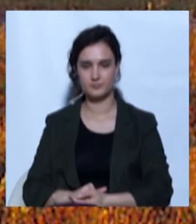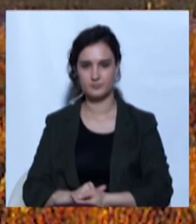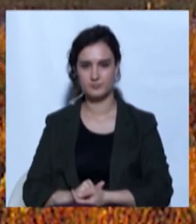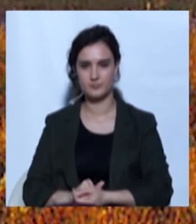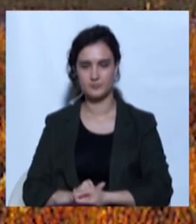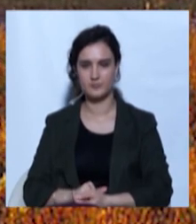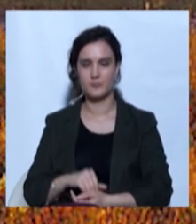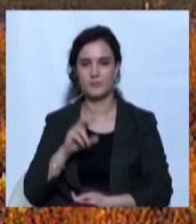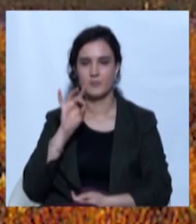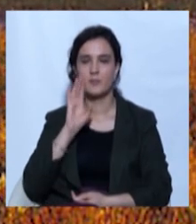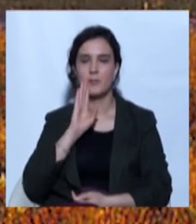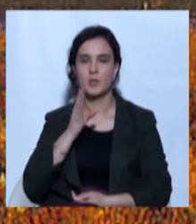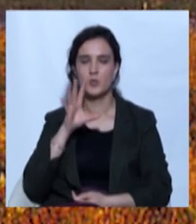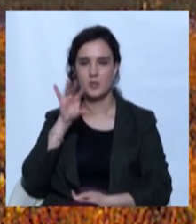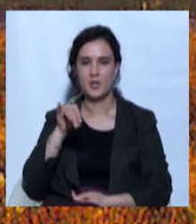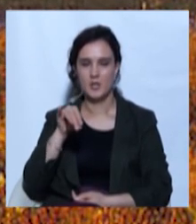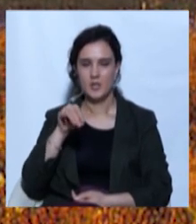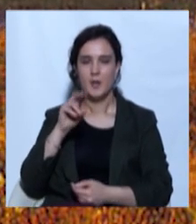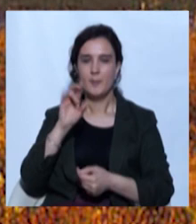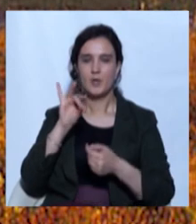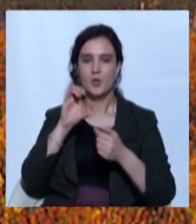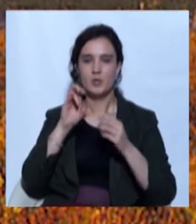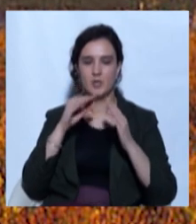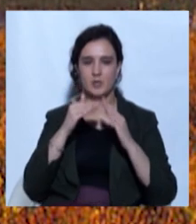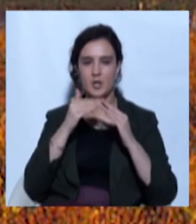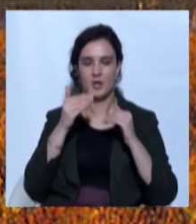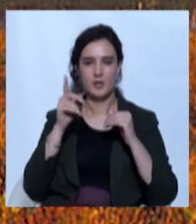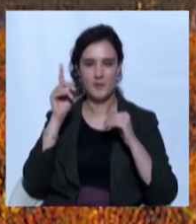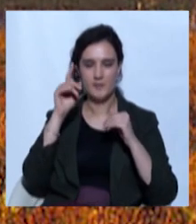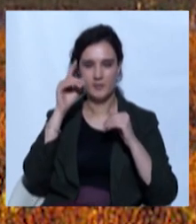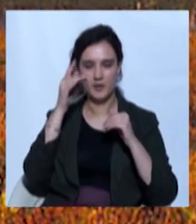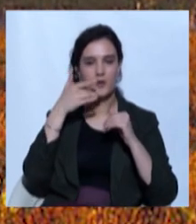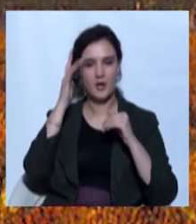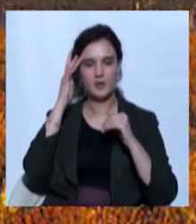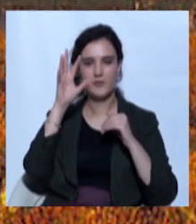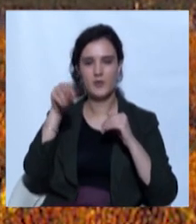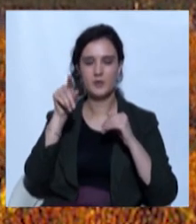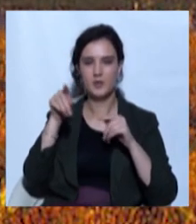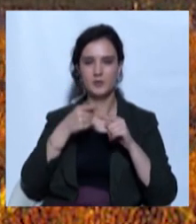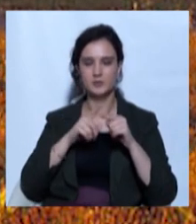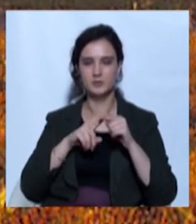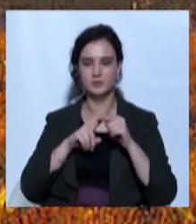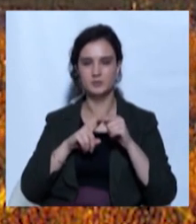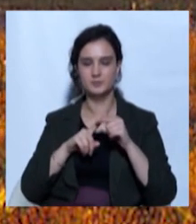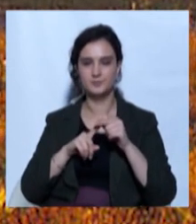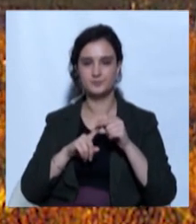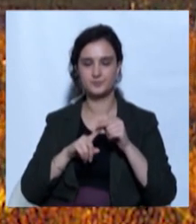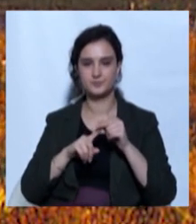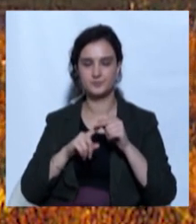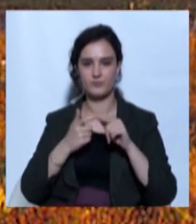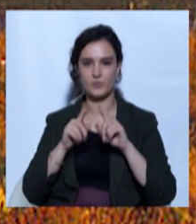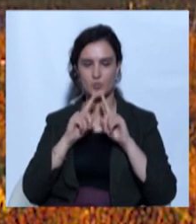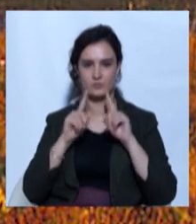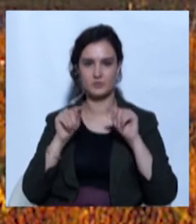ობი ბაუმანის ბრუნსელის სახლი კალიფორნიაში. აი, თქვენ ხედავთ ახლა მას ეკრანზე. ძალიან